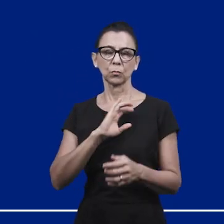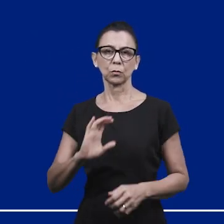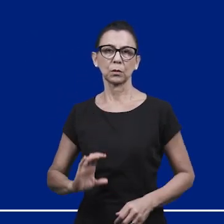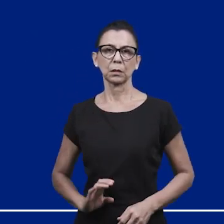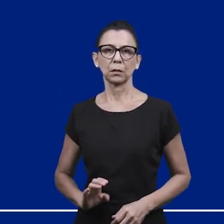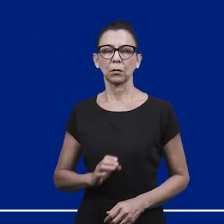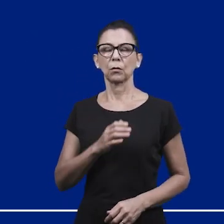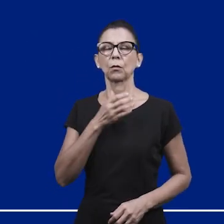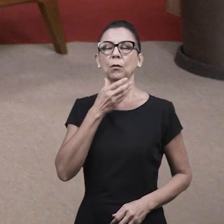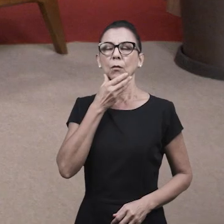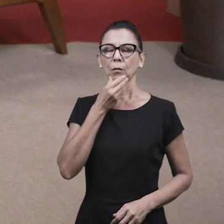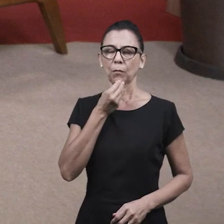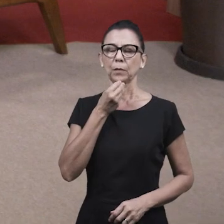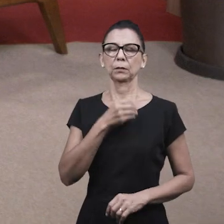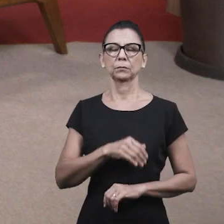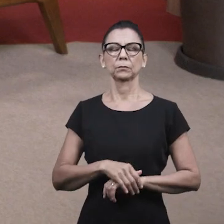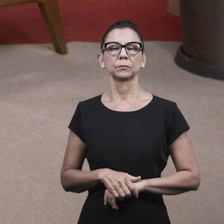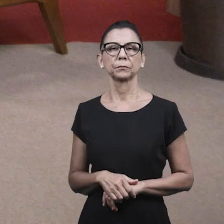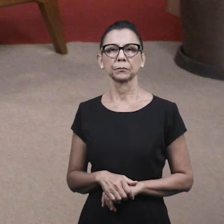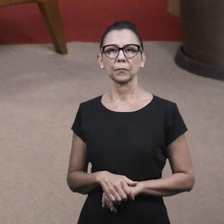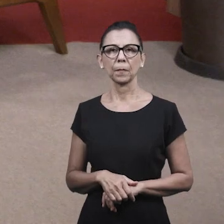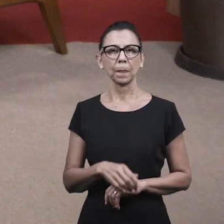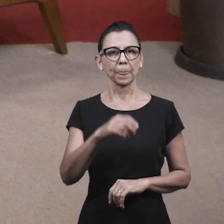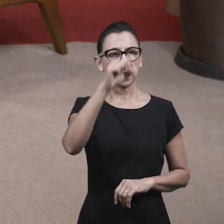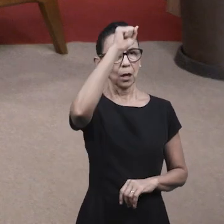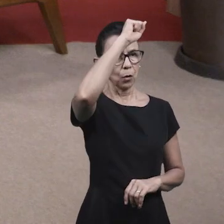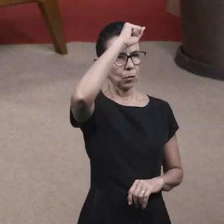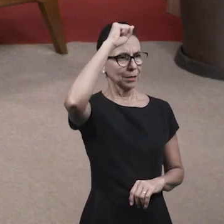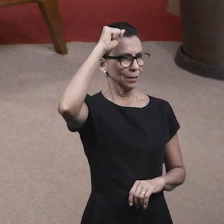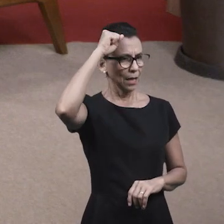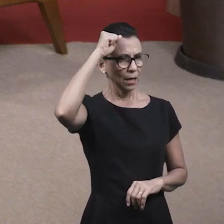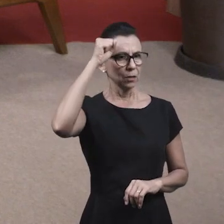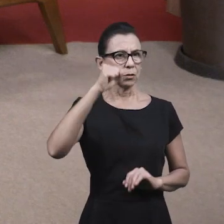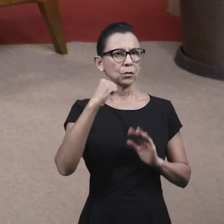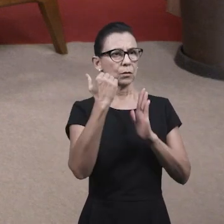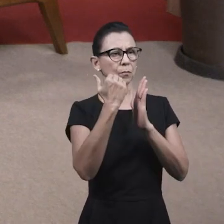Dieu et les hommes, Jésus-Christ, homme. »